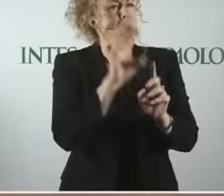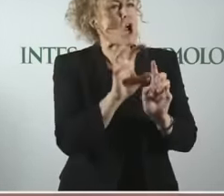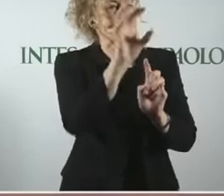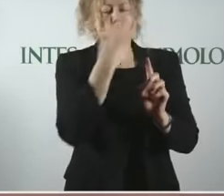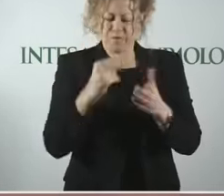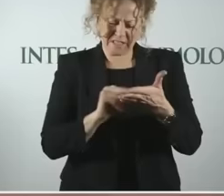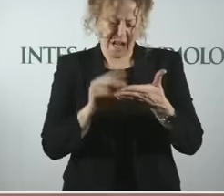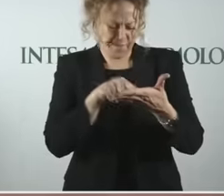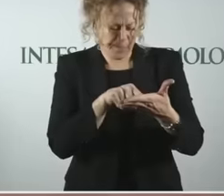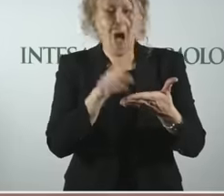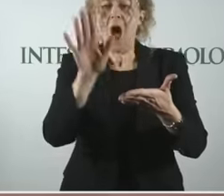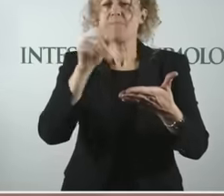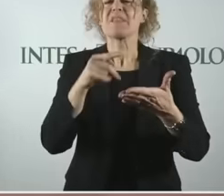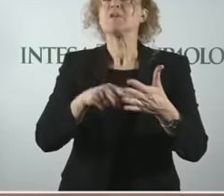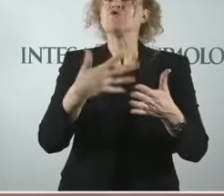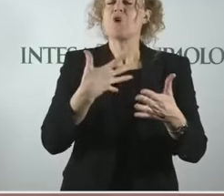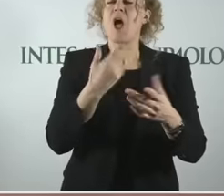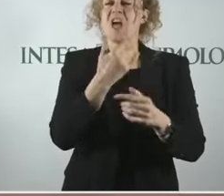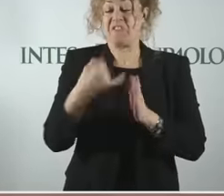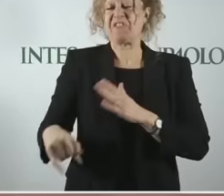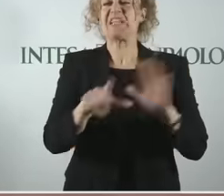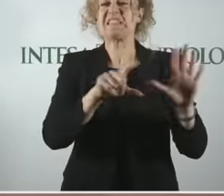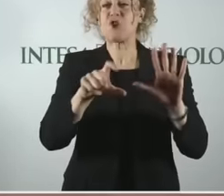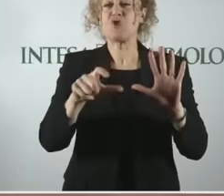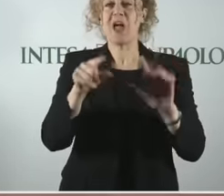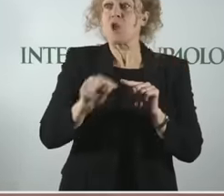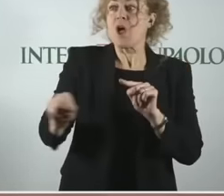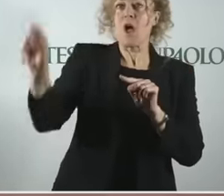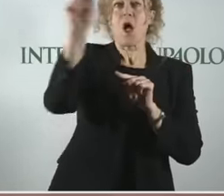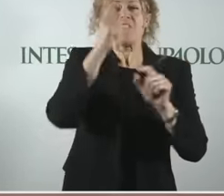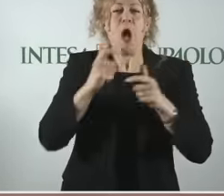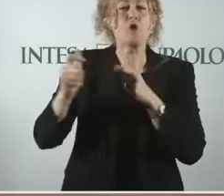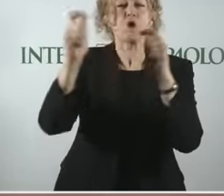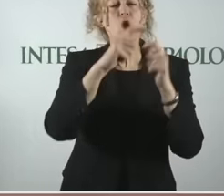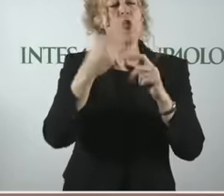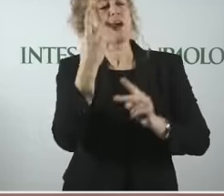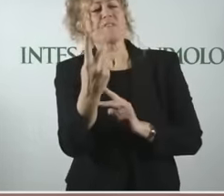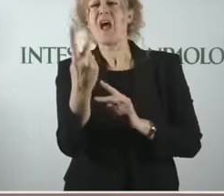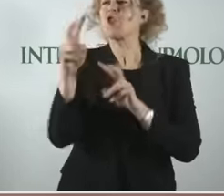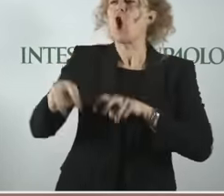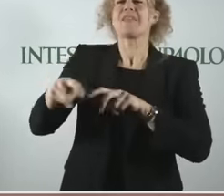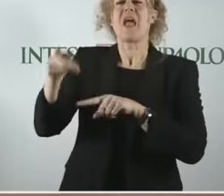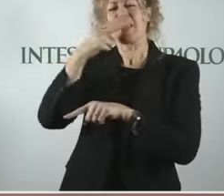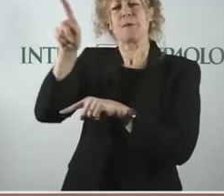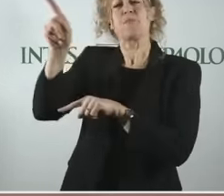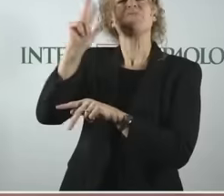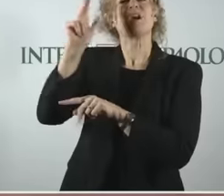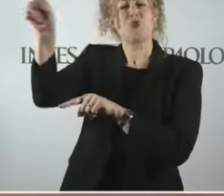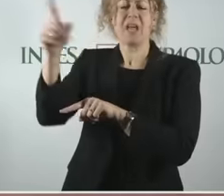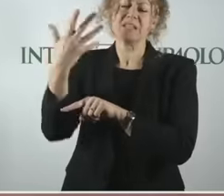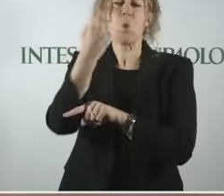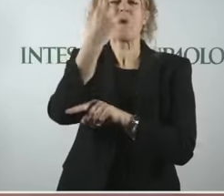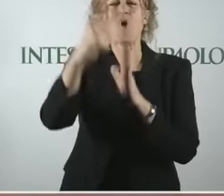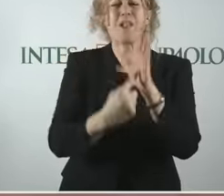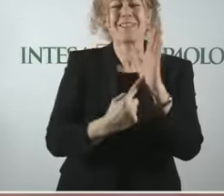nel Delf Ecco a fine 7cento ci sono viaggiatori che osservano che il contadino francese in genere fa il pane una volta